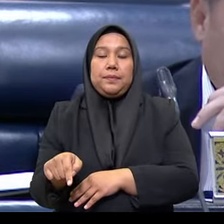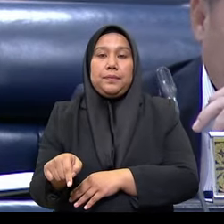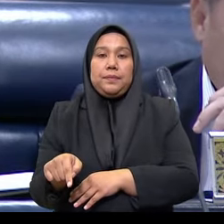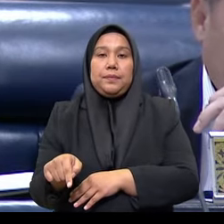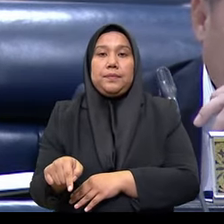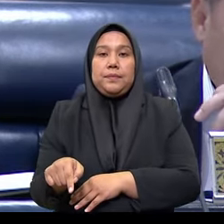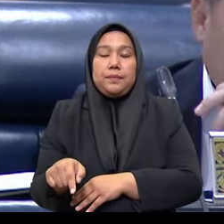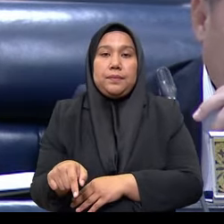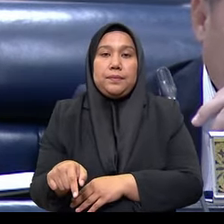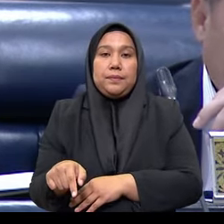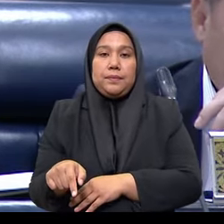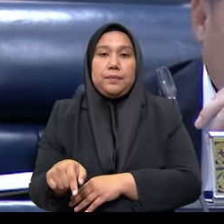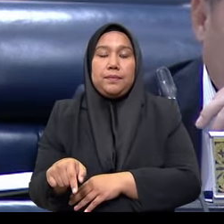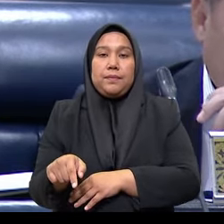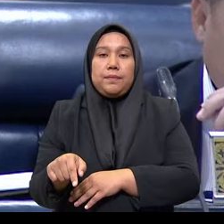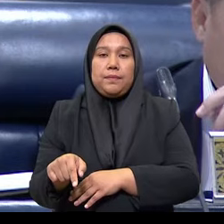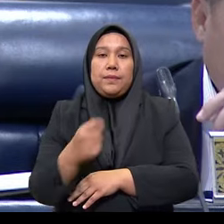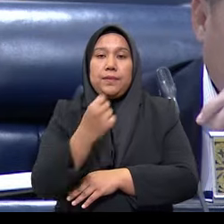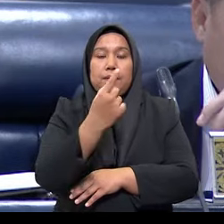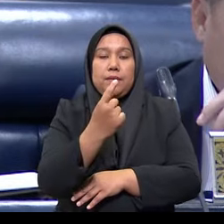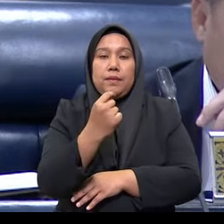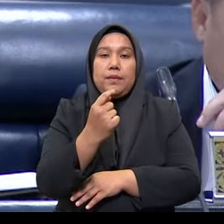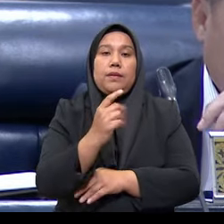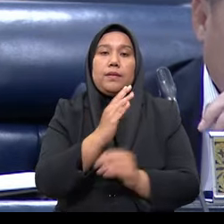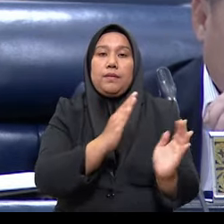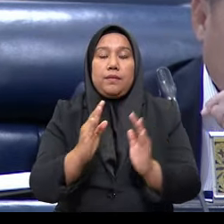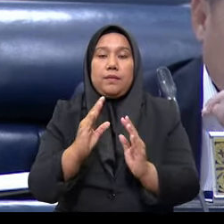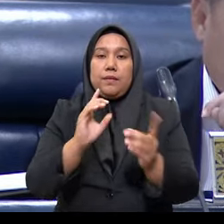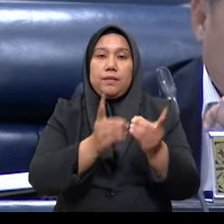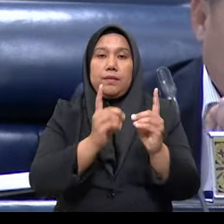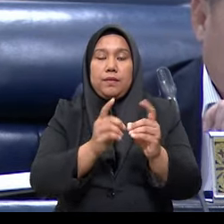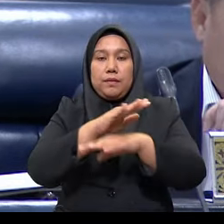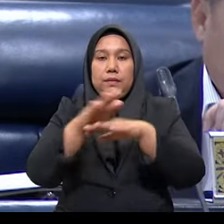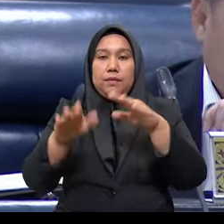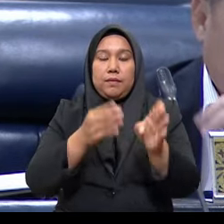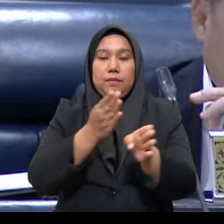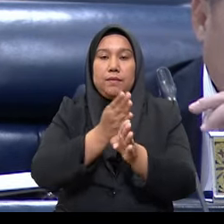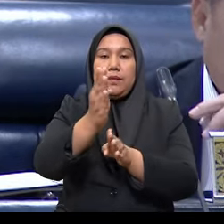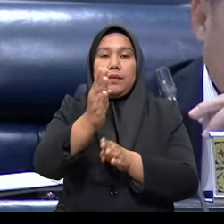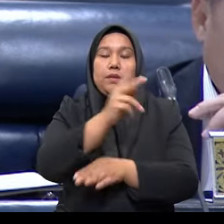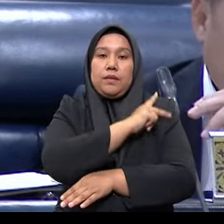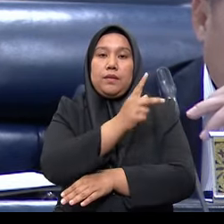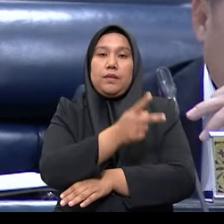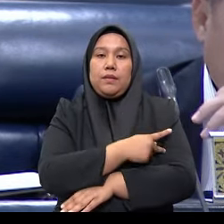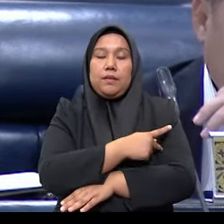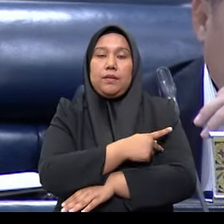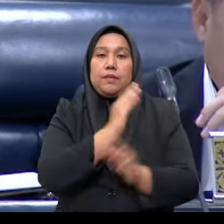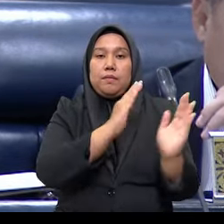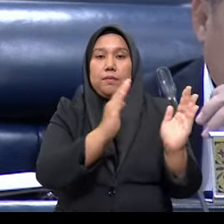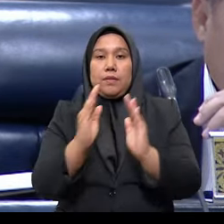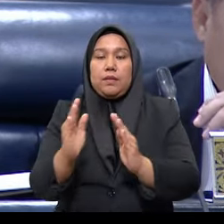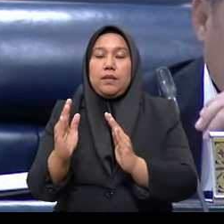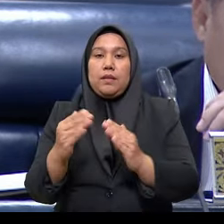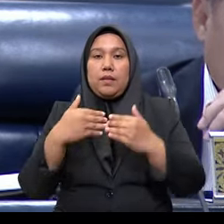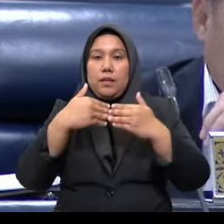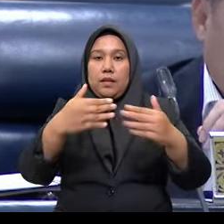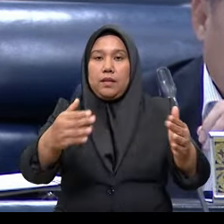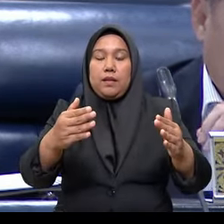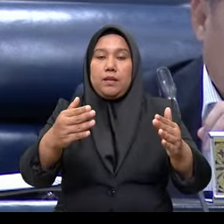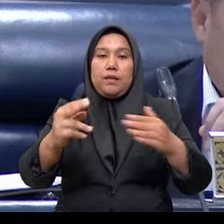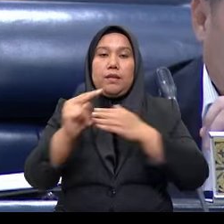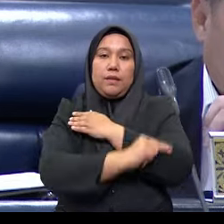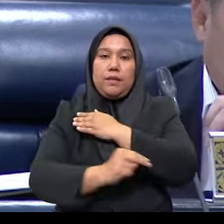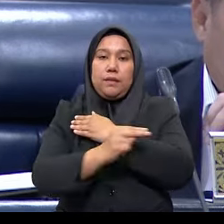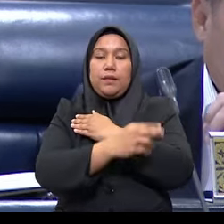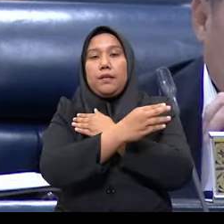11 buah perpustakaan digital di bawah bidang kuasa perpustakaan awam negeri dan